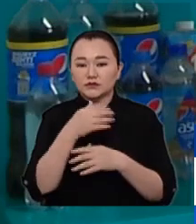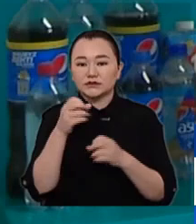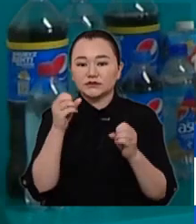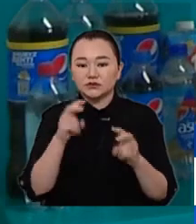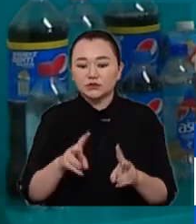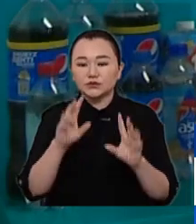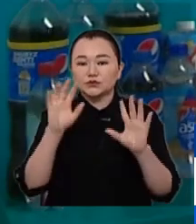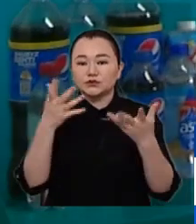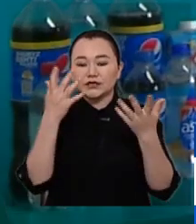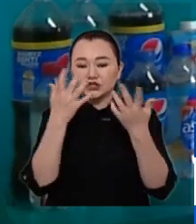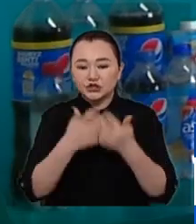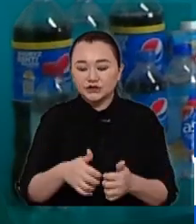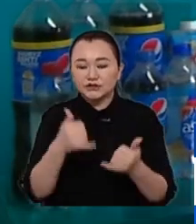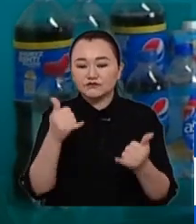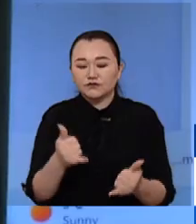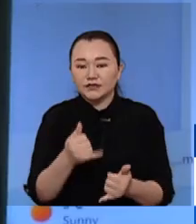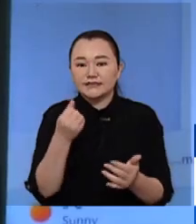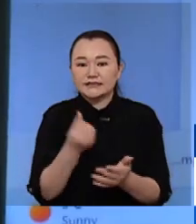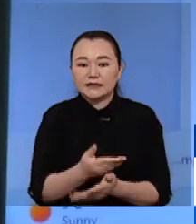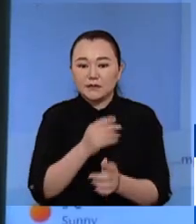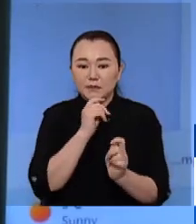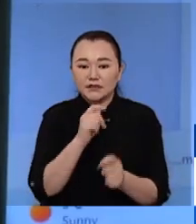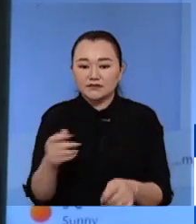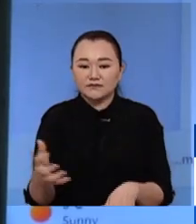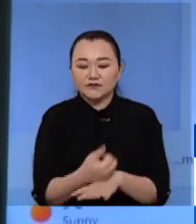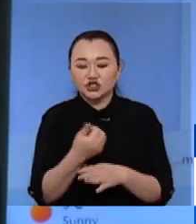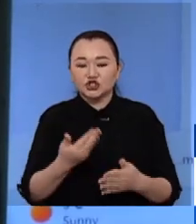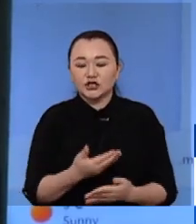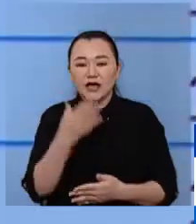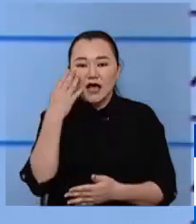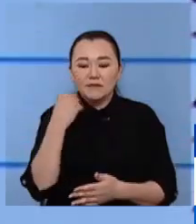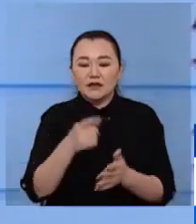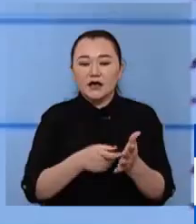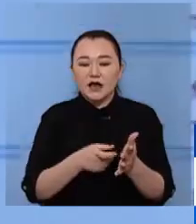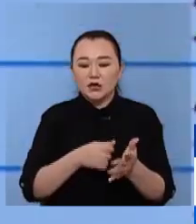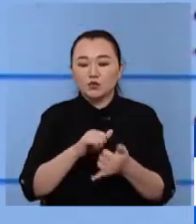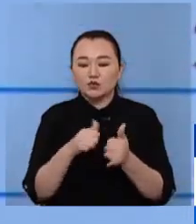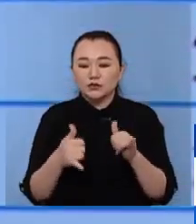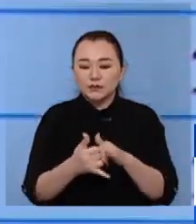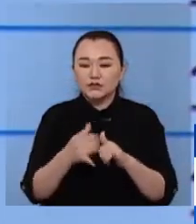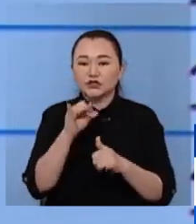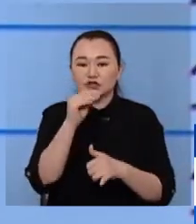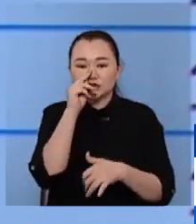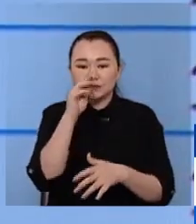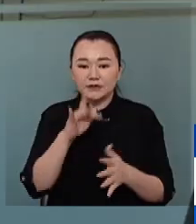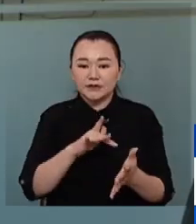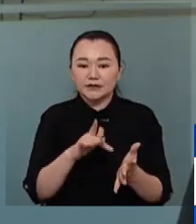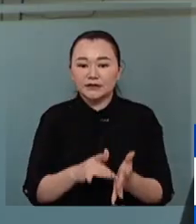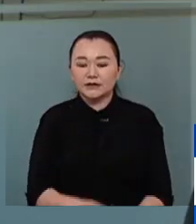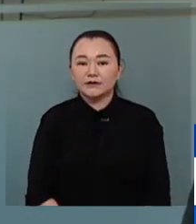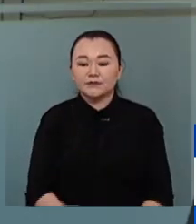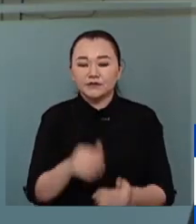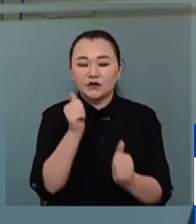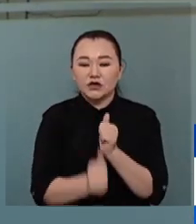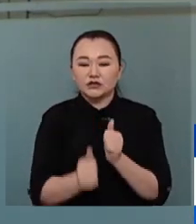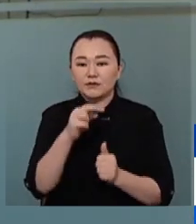генератора случайных чисел. Сегодня ценные призы выиграли жители из Алматы, Караганды, Усть-Каменогорска и Шымкента.